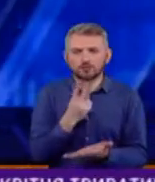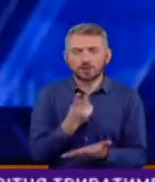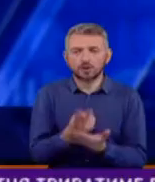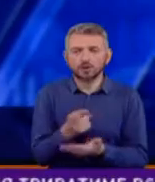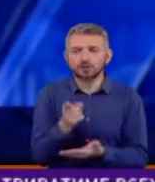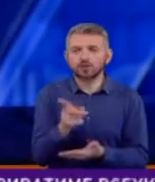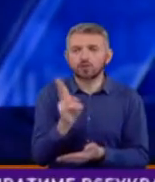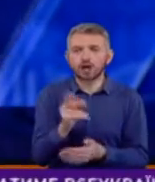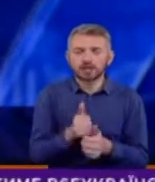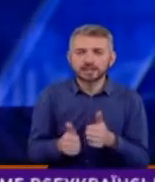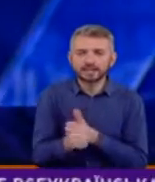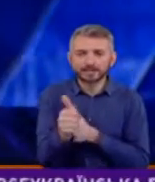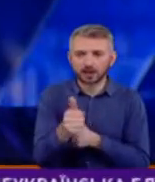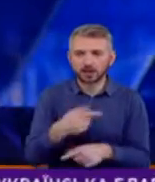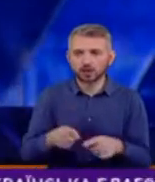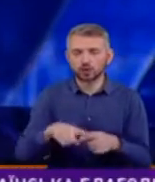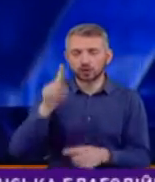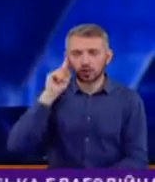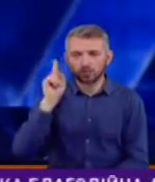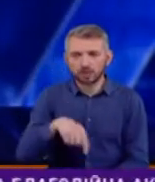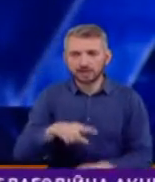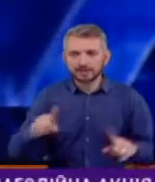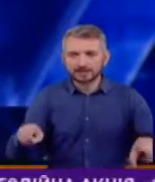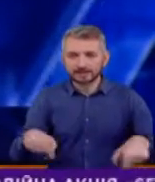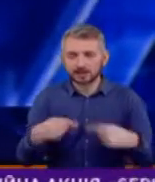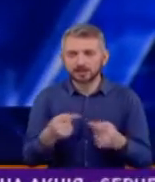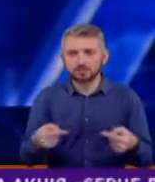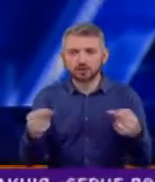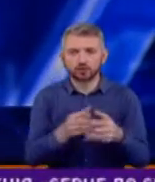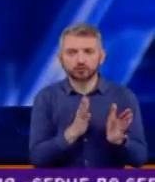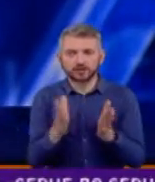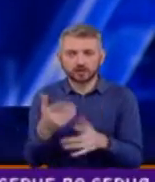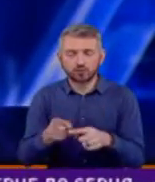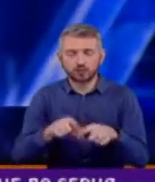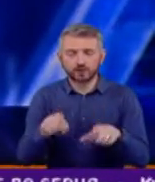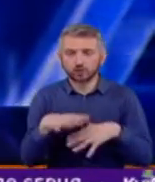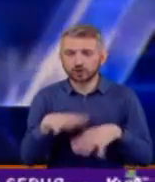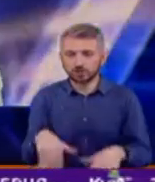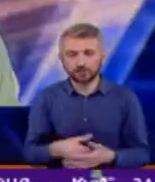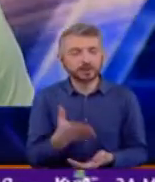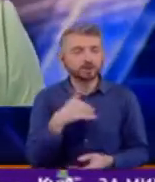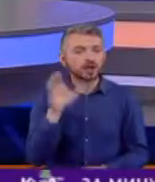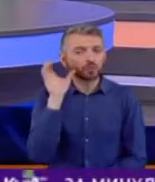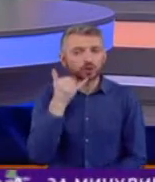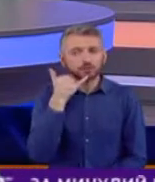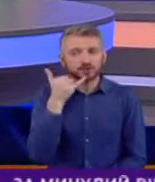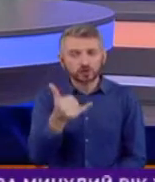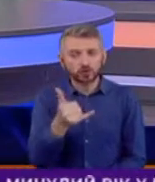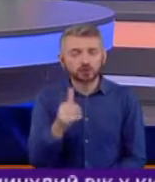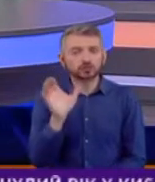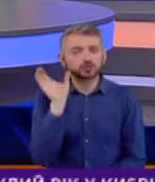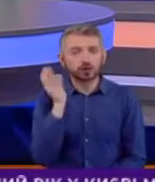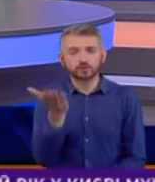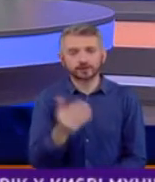позиционировать его как лидера, который умеет создать определенную систему. Этого тоже не было. Давайте послушаем телефонный звонок. Алло,